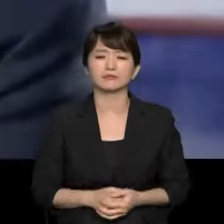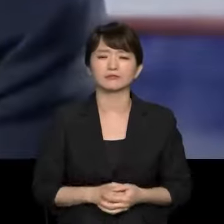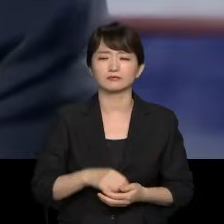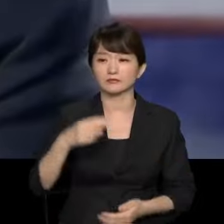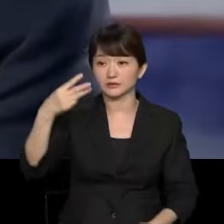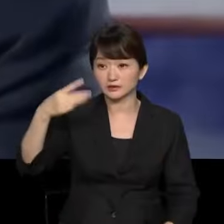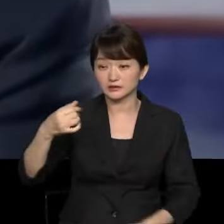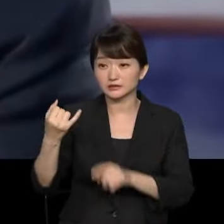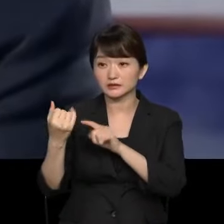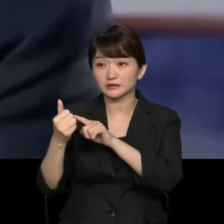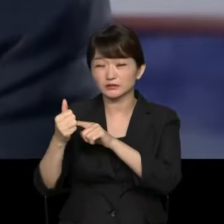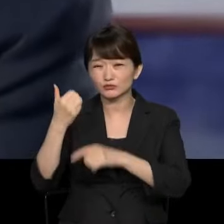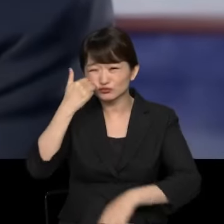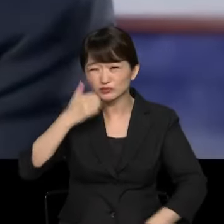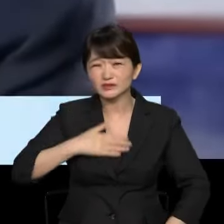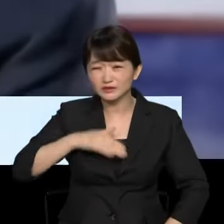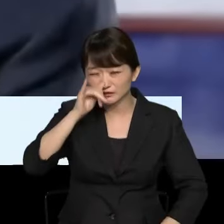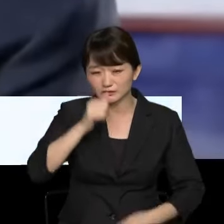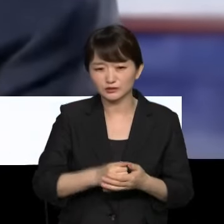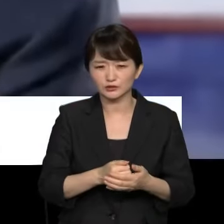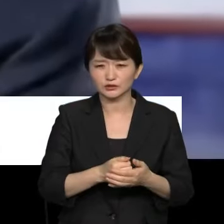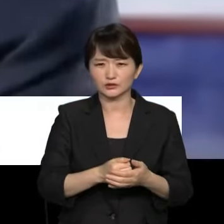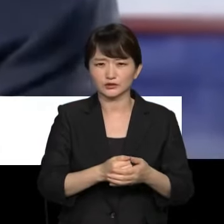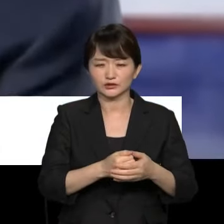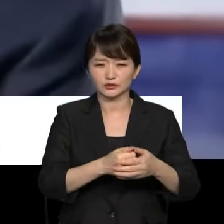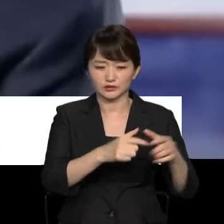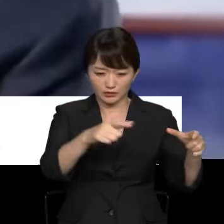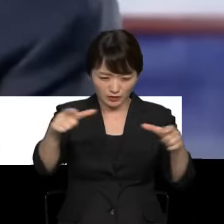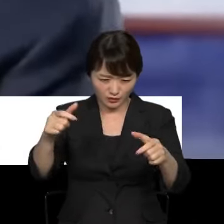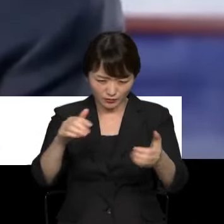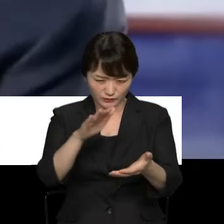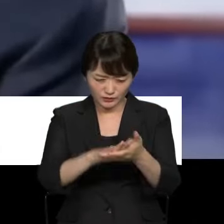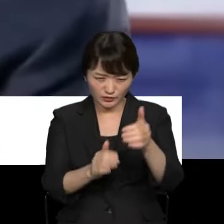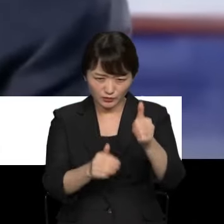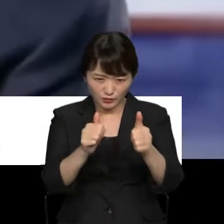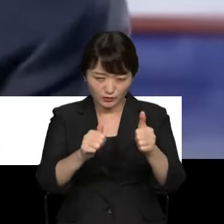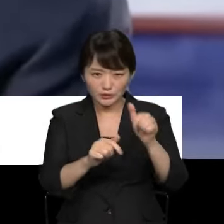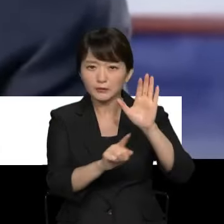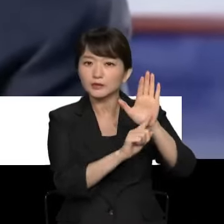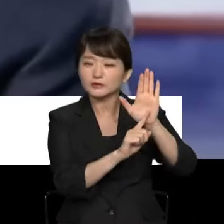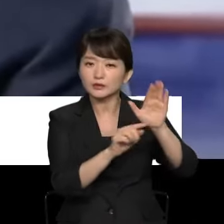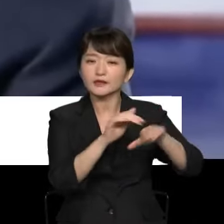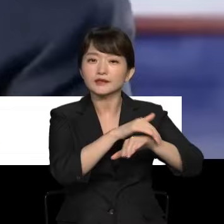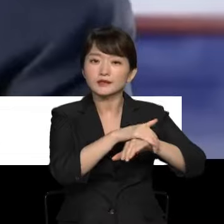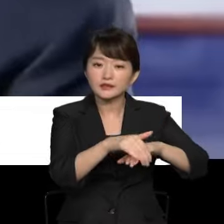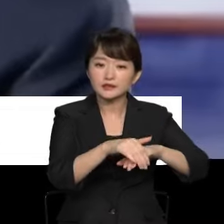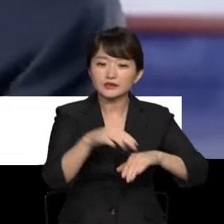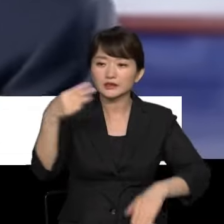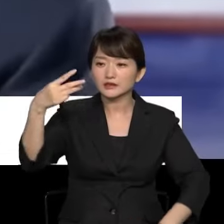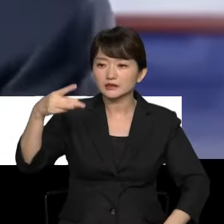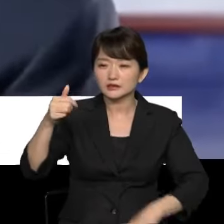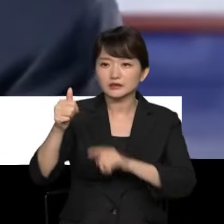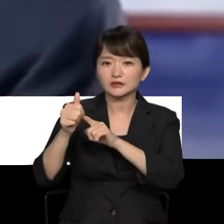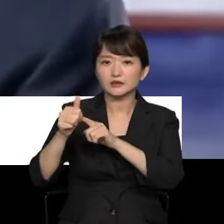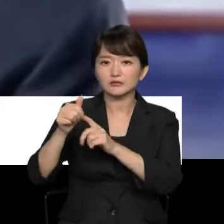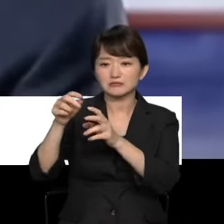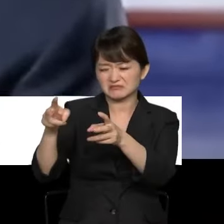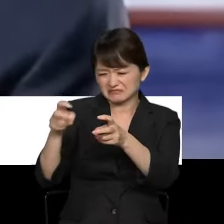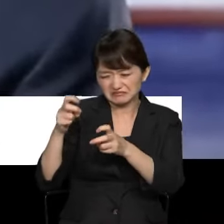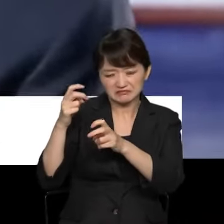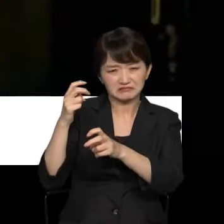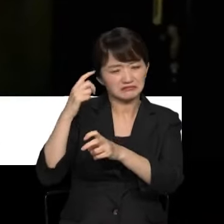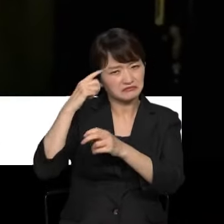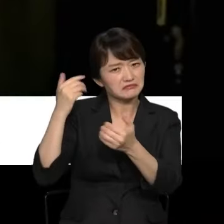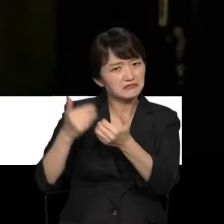이 광고는 주요 경주에 방송될 예정인데 낙태에 반대하는 트럼프 후보 입장을 강조하면서 여성 지지층을